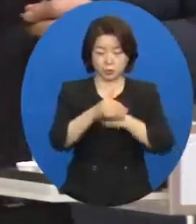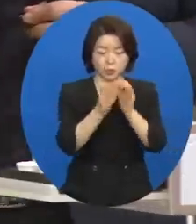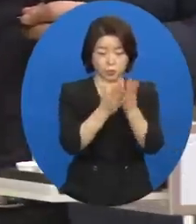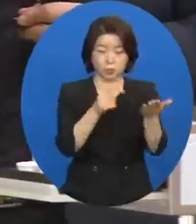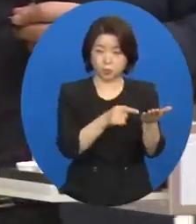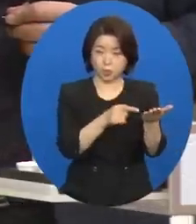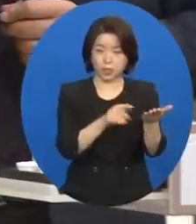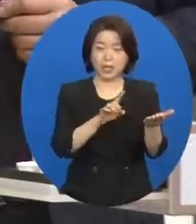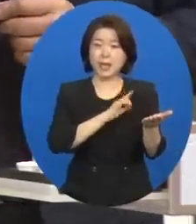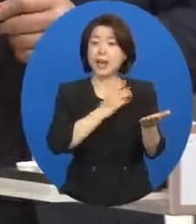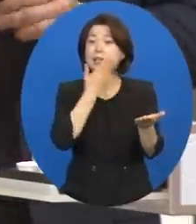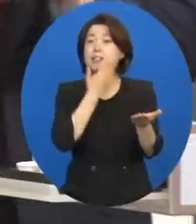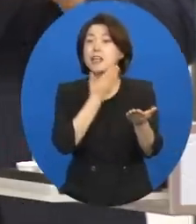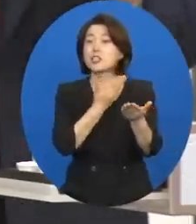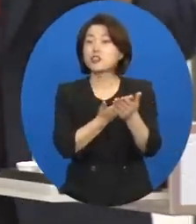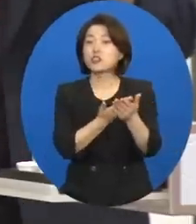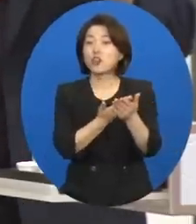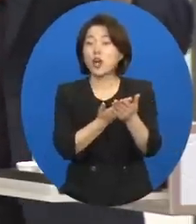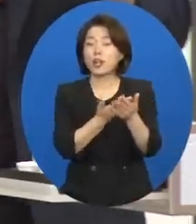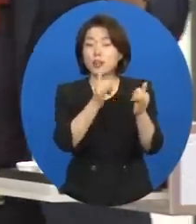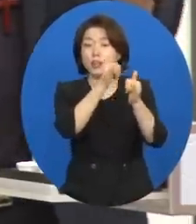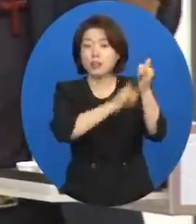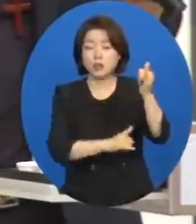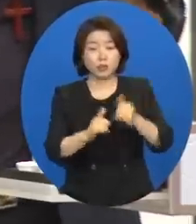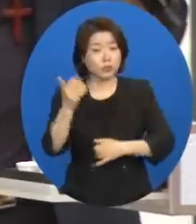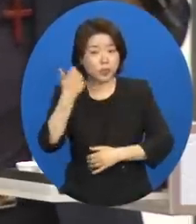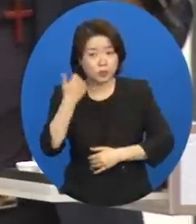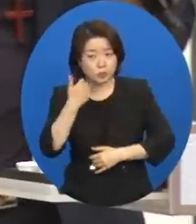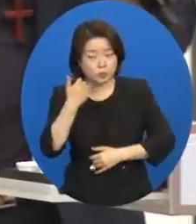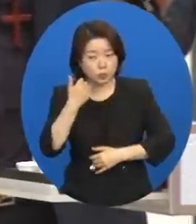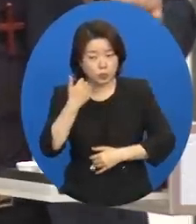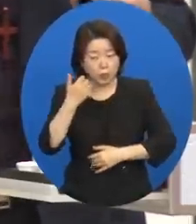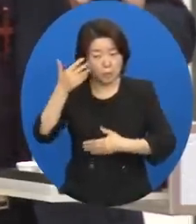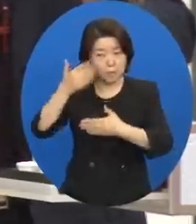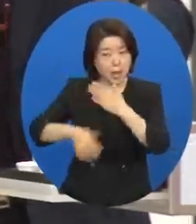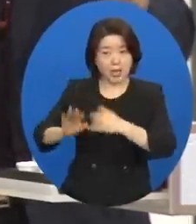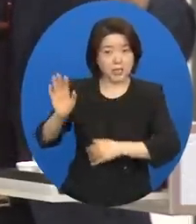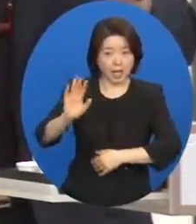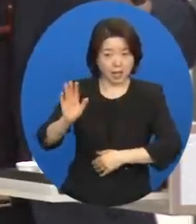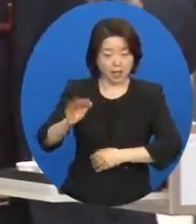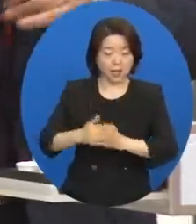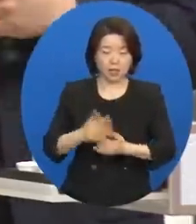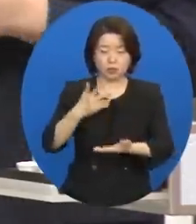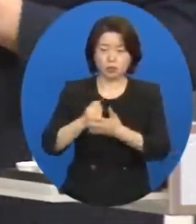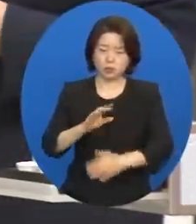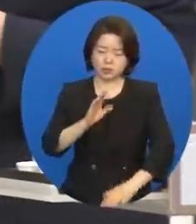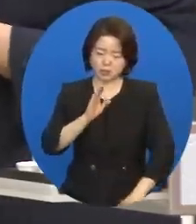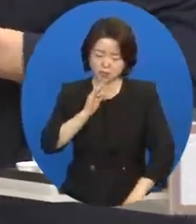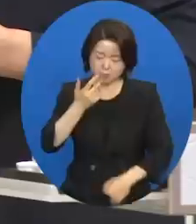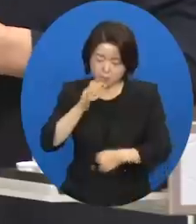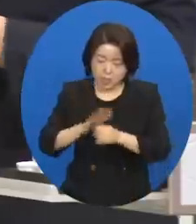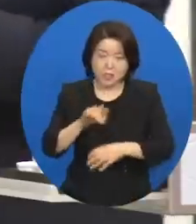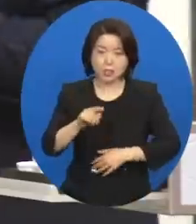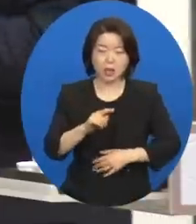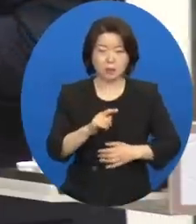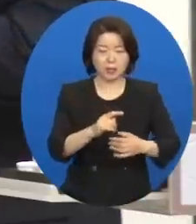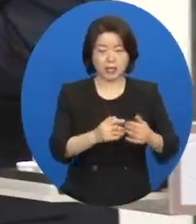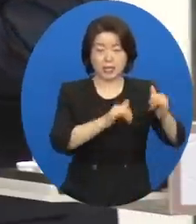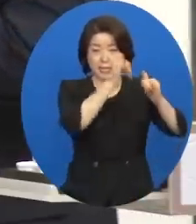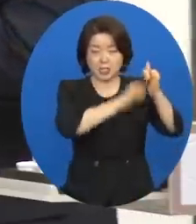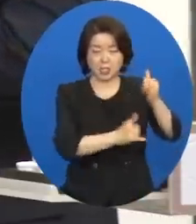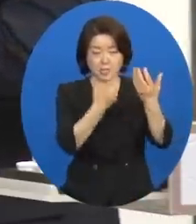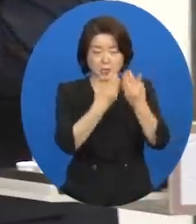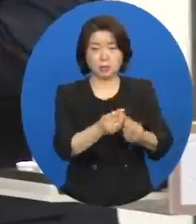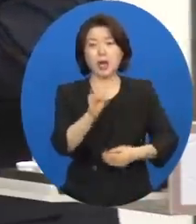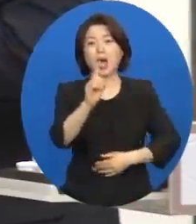가장 중요한 역사의 누구도 피해갈 수 없도록 주님께서 정말 기가 막힌 역사의 샘플을 하나 세우신